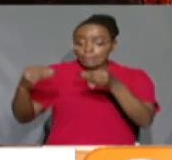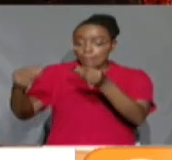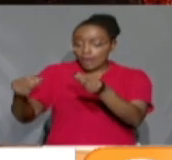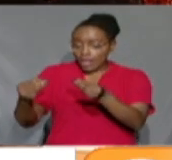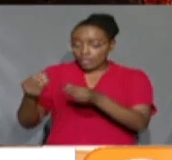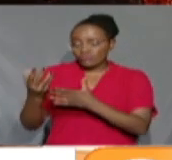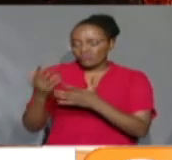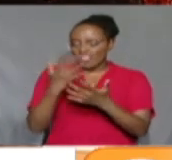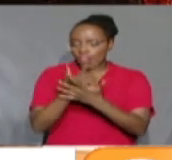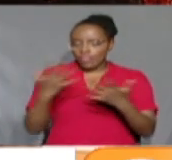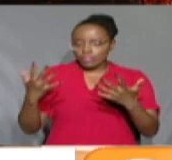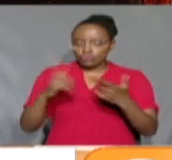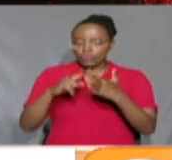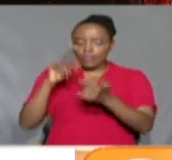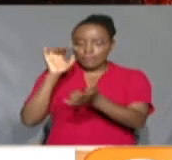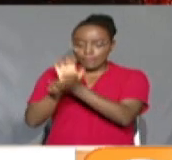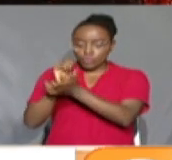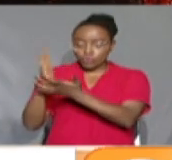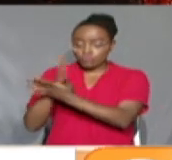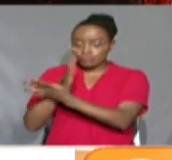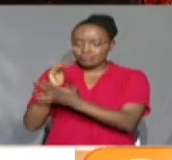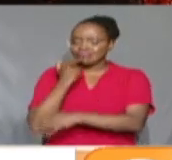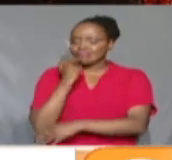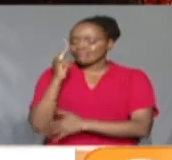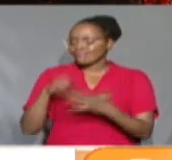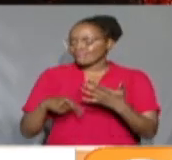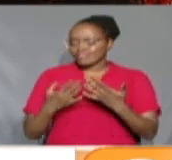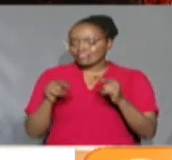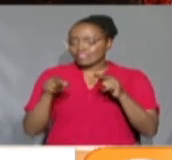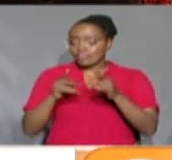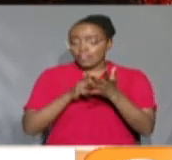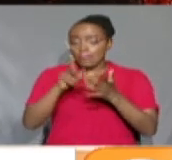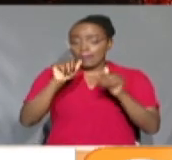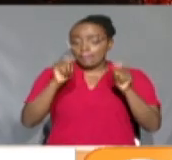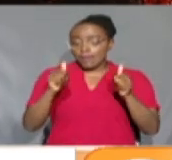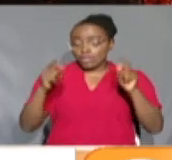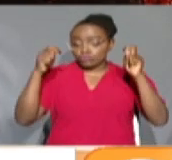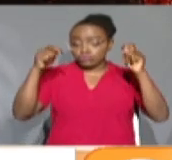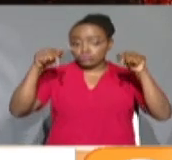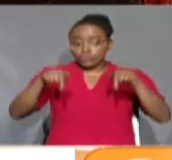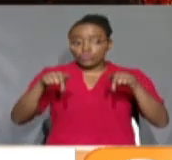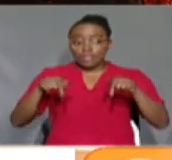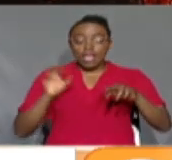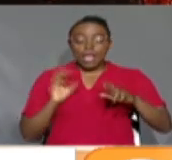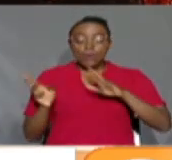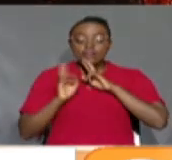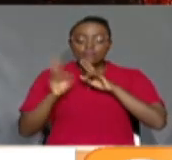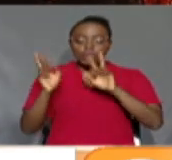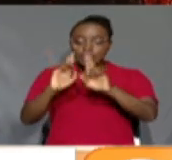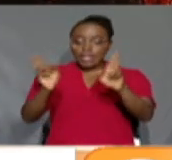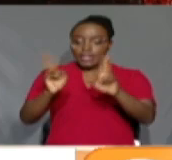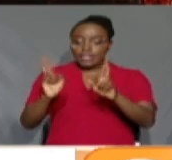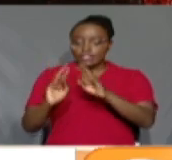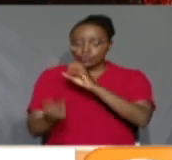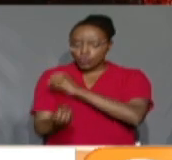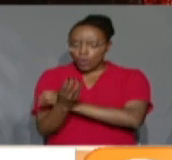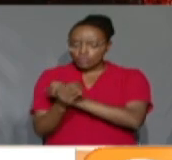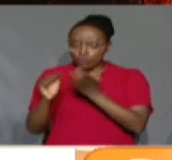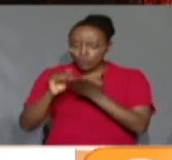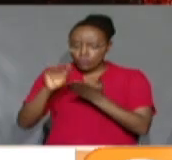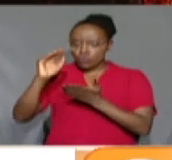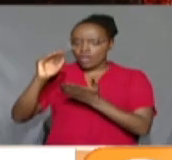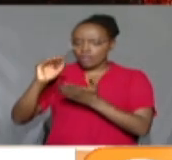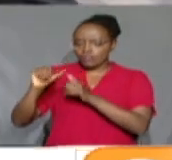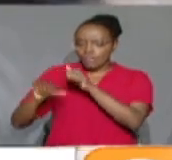idara ya magereza ambao walifanya maandamano wakilalamikia kutolipwa pesa zao. Makori Ongechi sasa yuko tayari kutupasha kwa kina taarifa